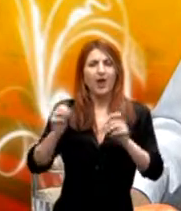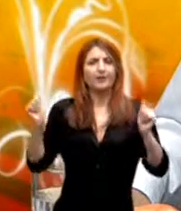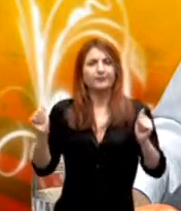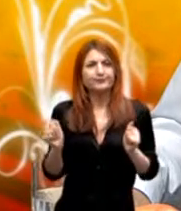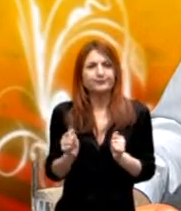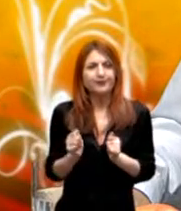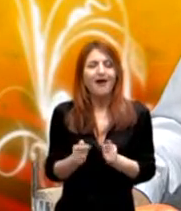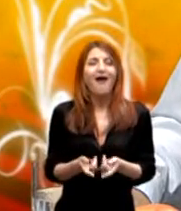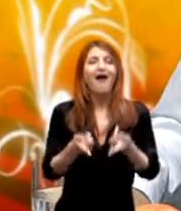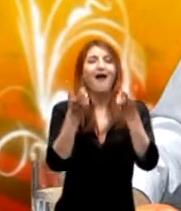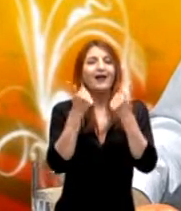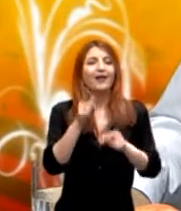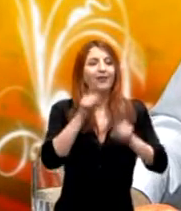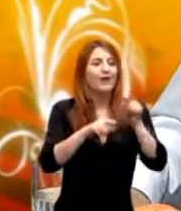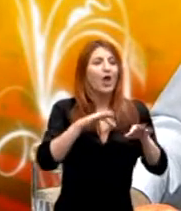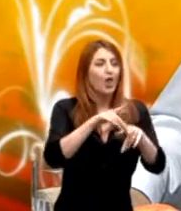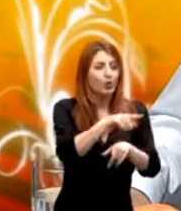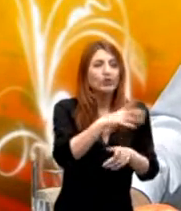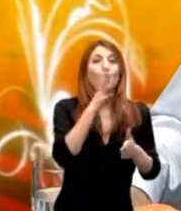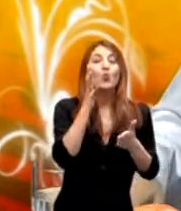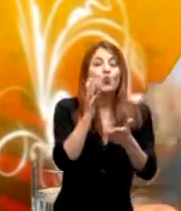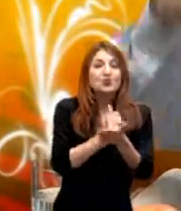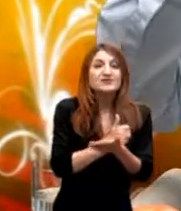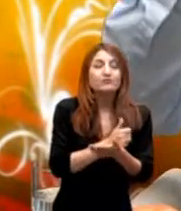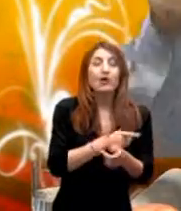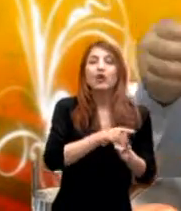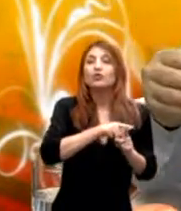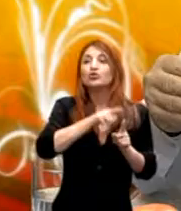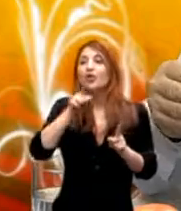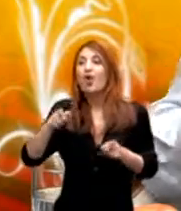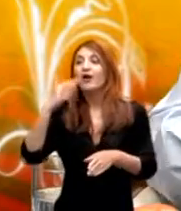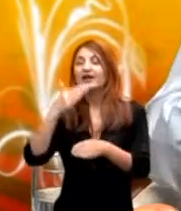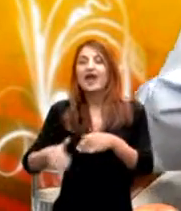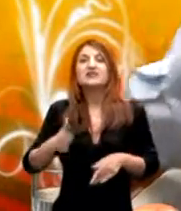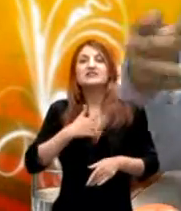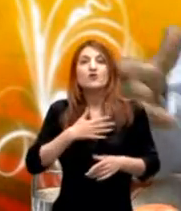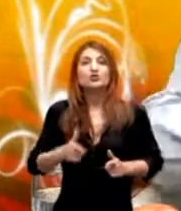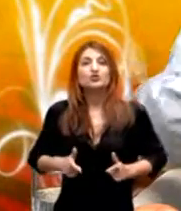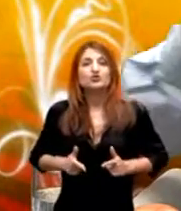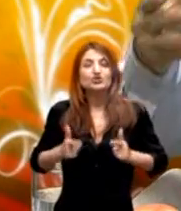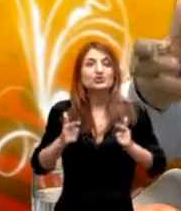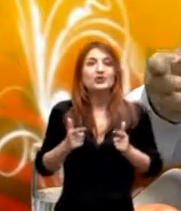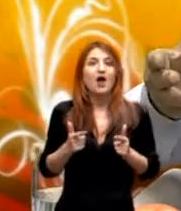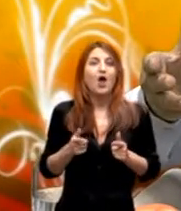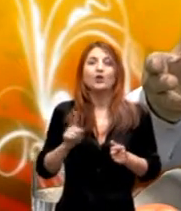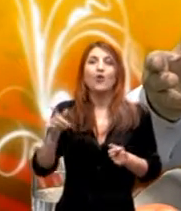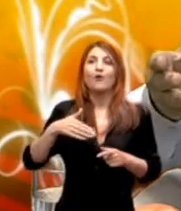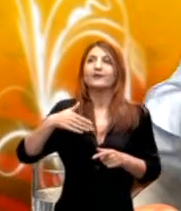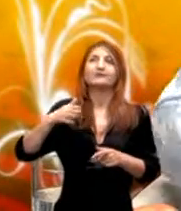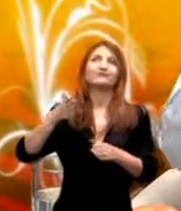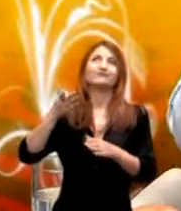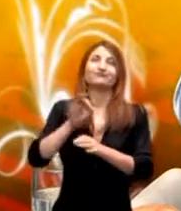I ima ljudi koji uspijevaju do konca svoga života, dok ne odu anđelima,